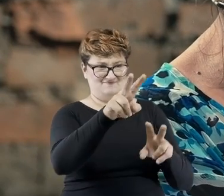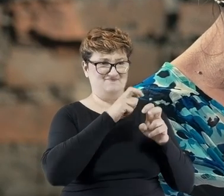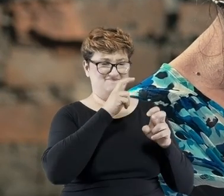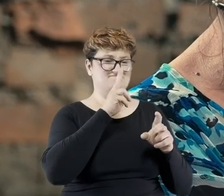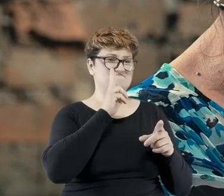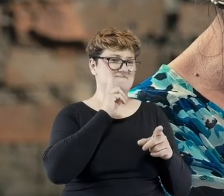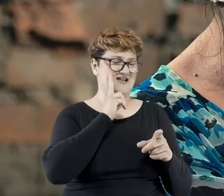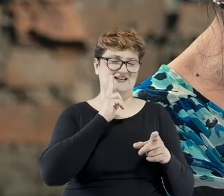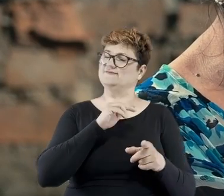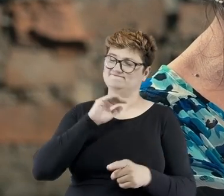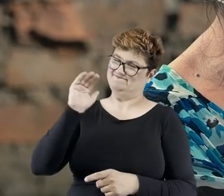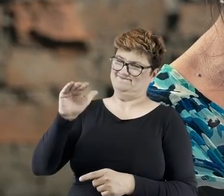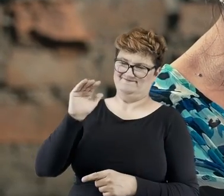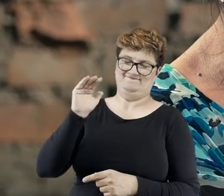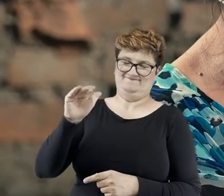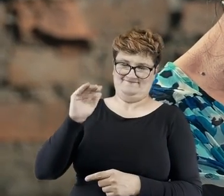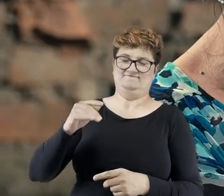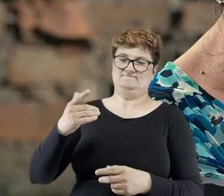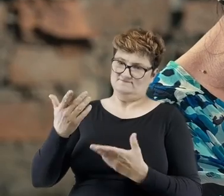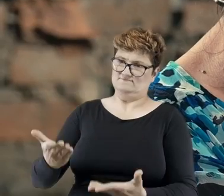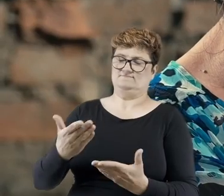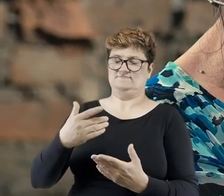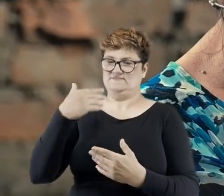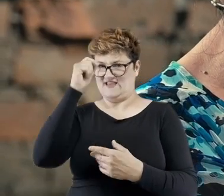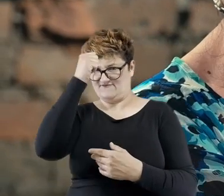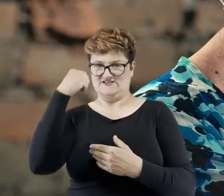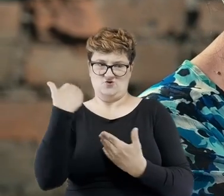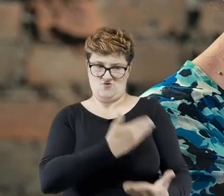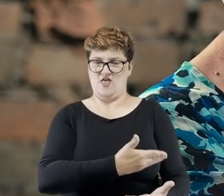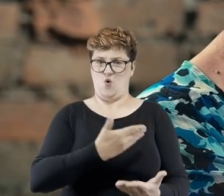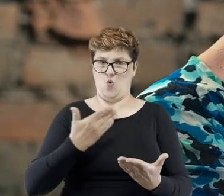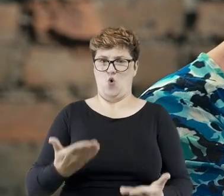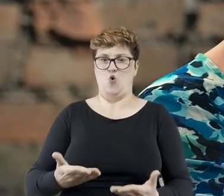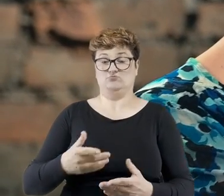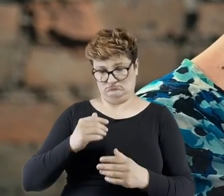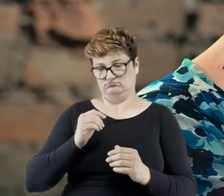tak naprawdę wymogła na Przybyszewskim, żeby się w końcu wziął i dał jej swoje nazwisko. I tak się stało.